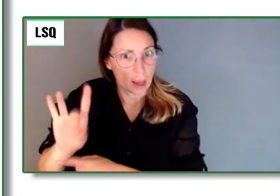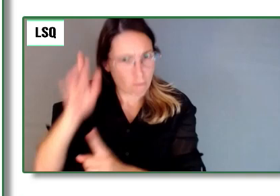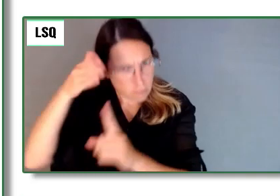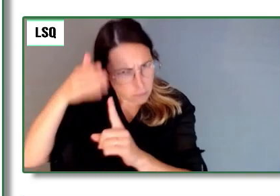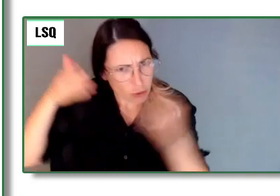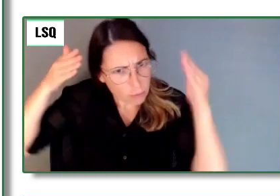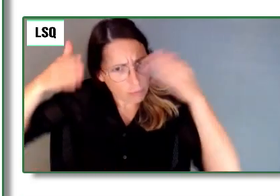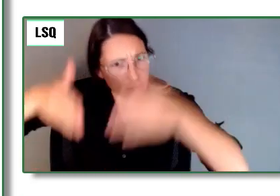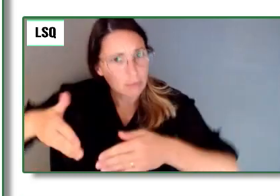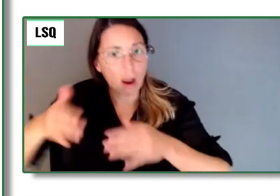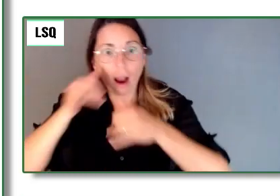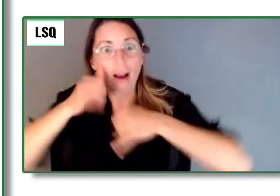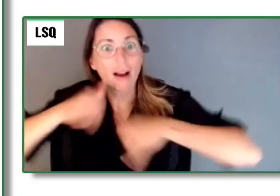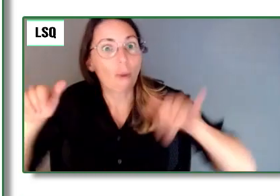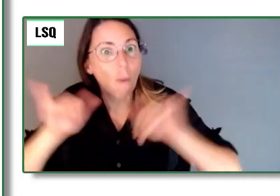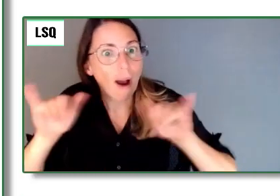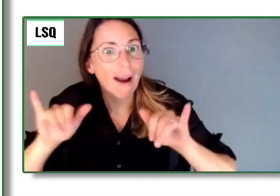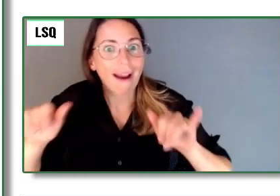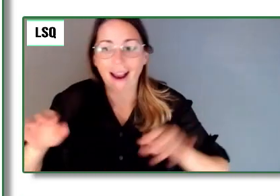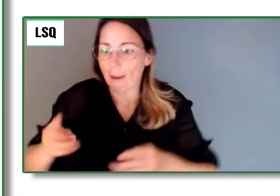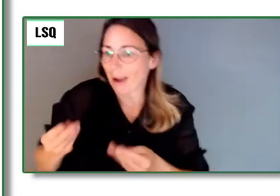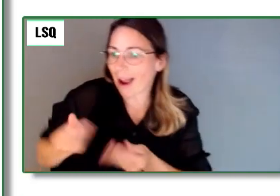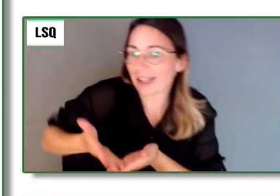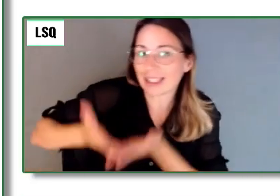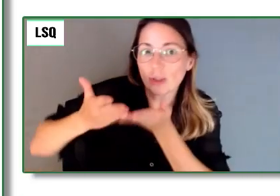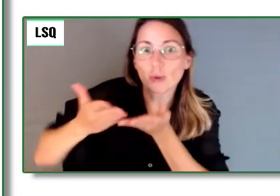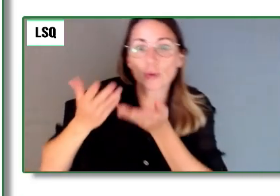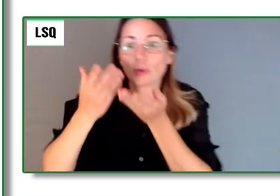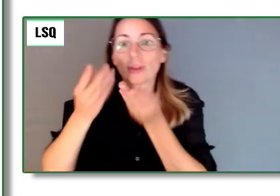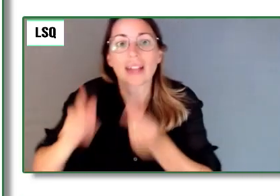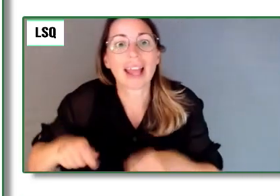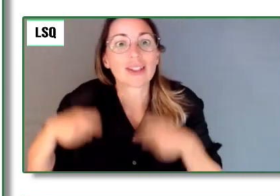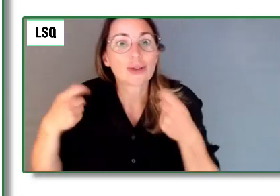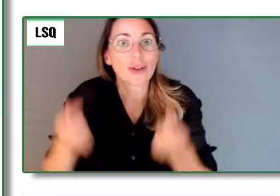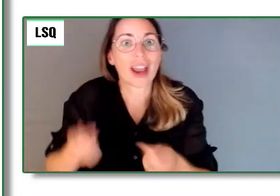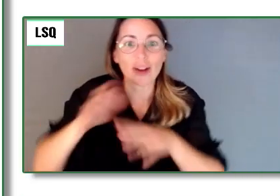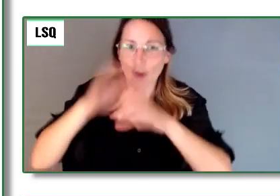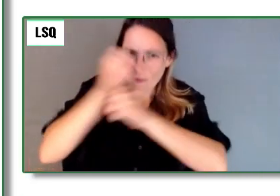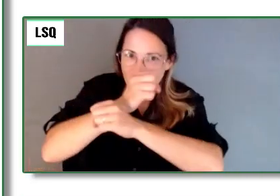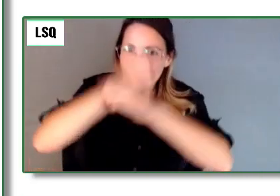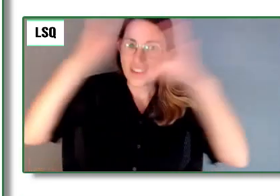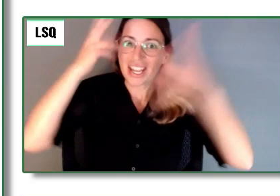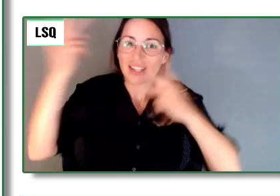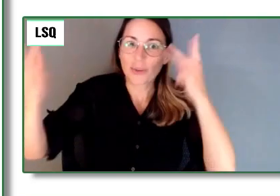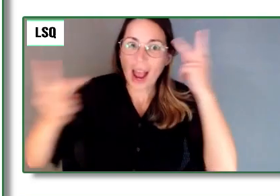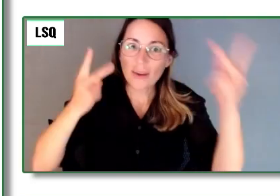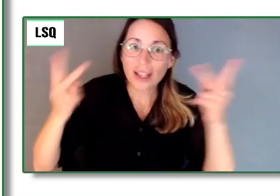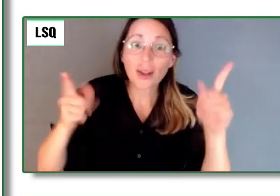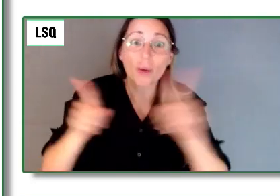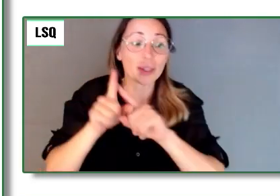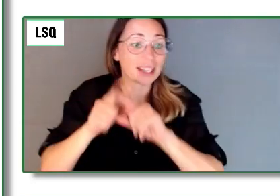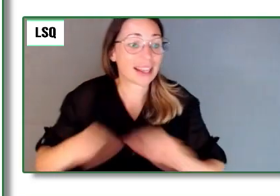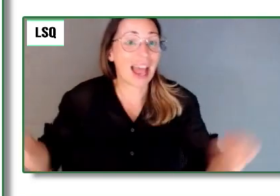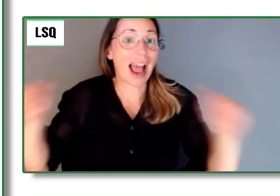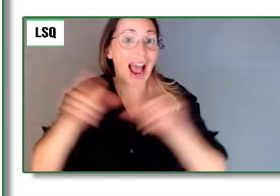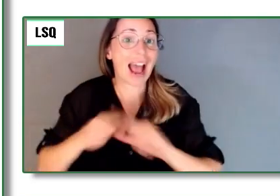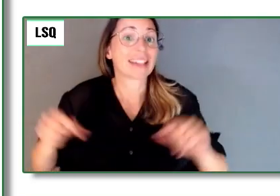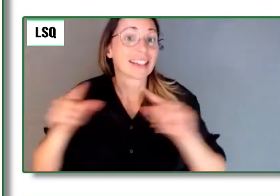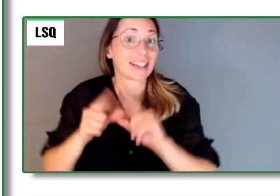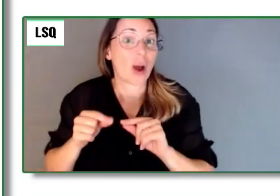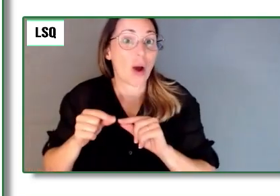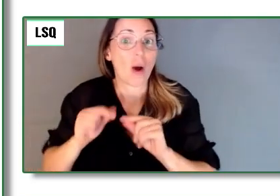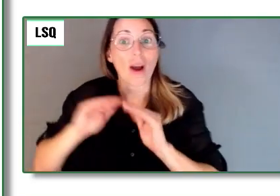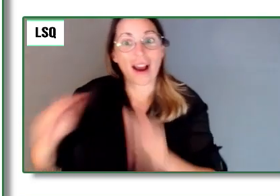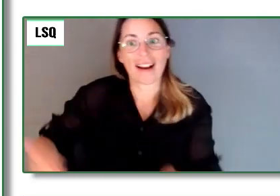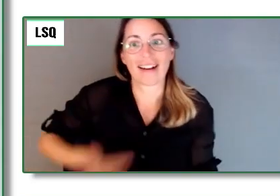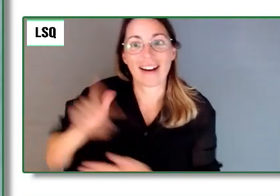Merci beaucoup. Je m'appelle Lawrence Gunter. Je m'appelle lui, il, comme pronom.